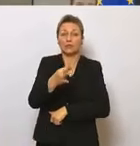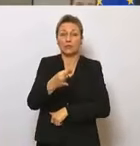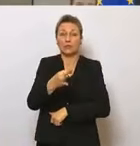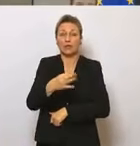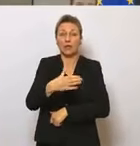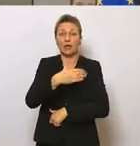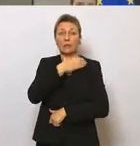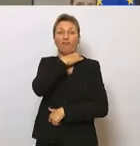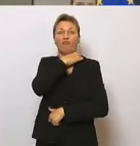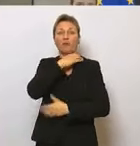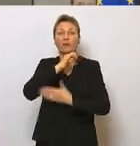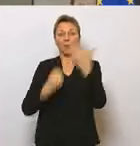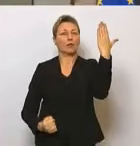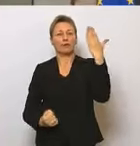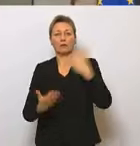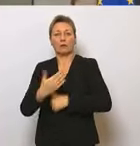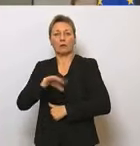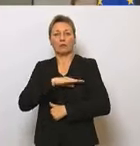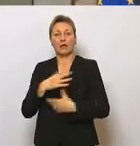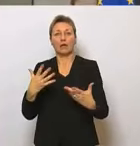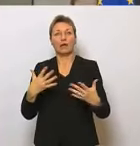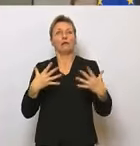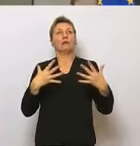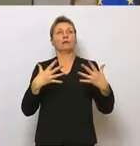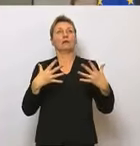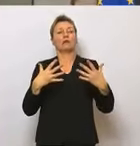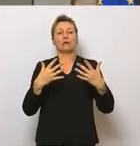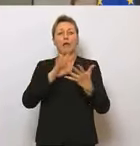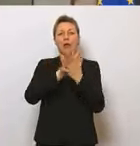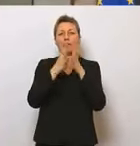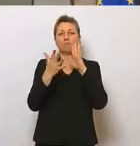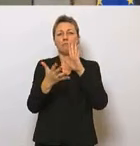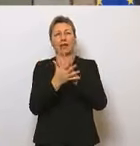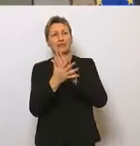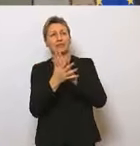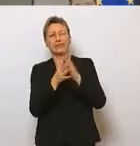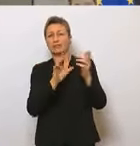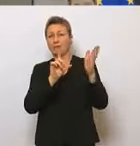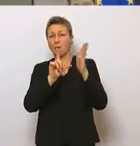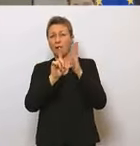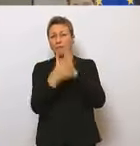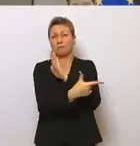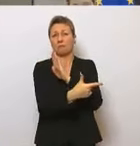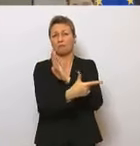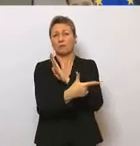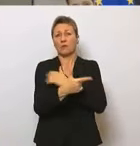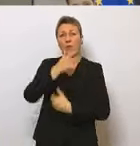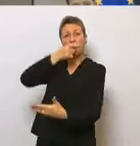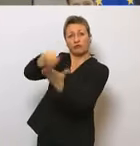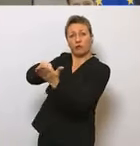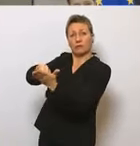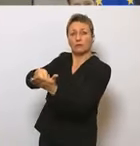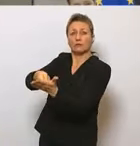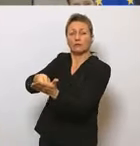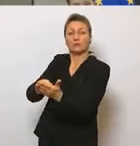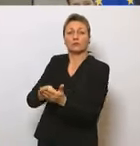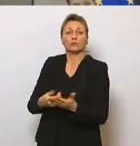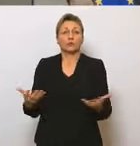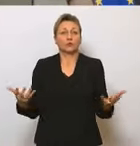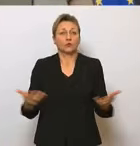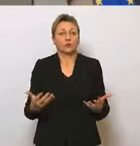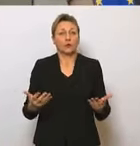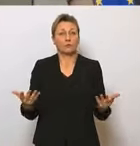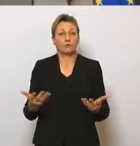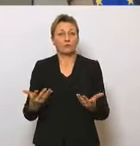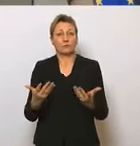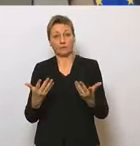suffoquées par les pratiques déloyales des gatekeepers ou achetées, on veut qu'on fixe